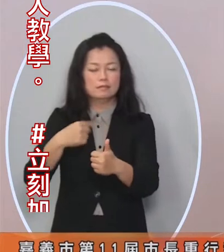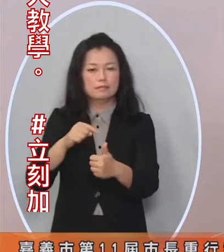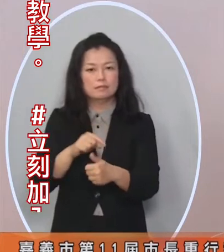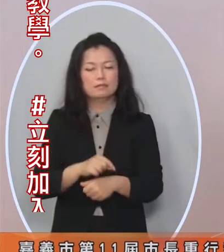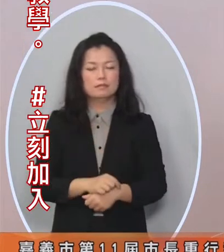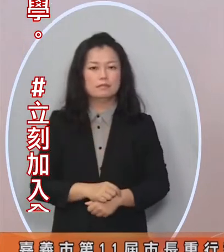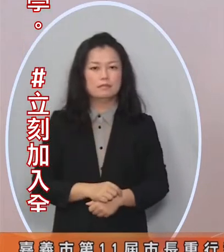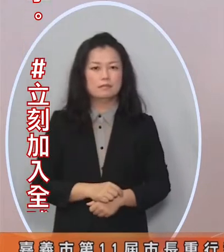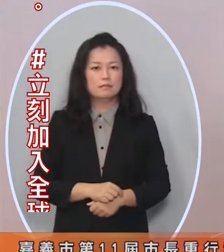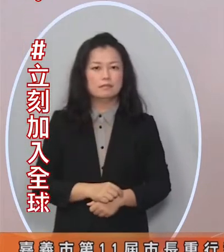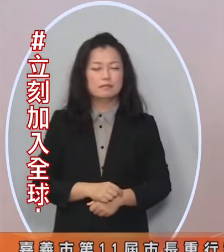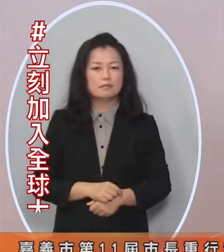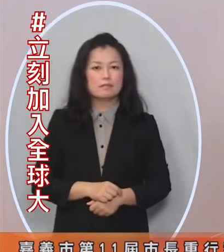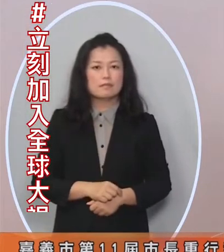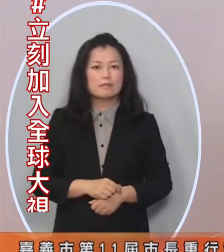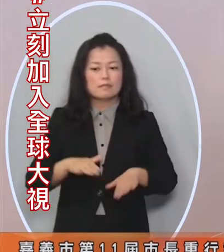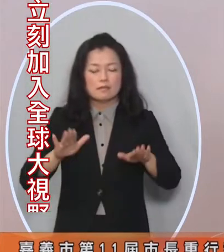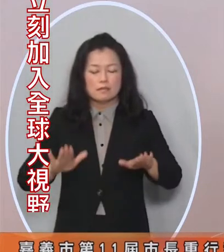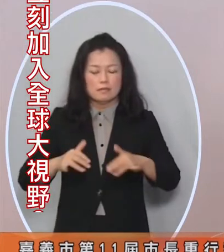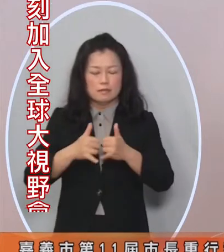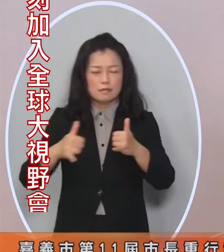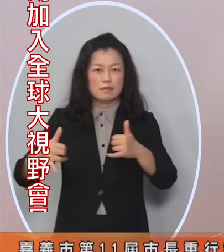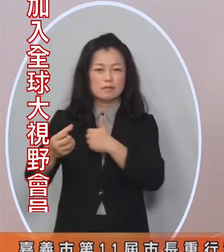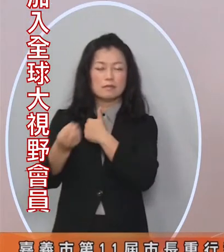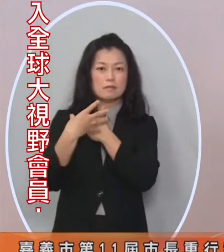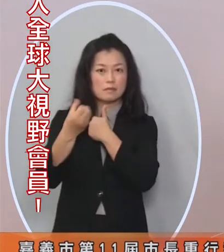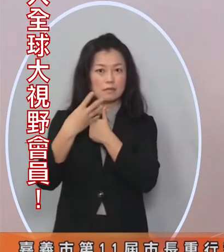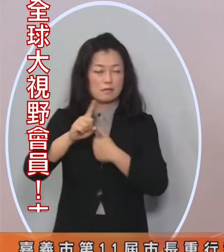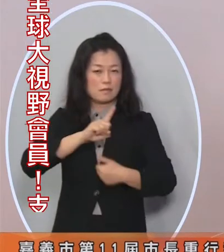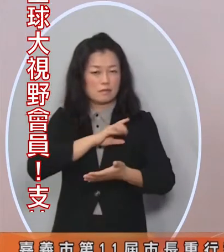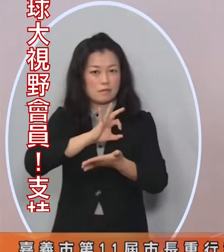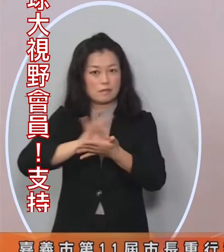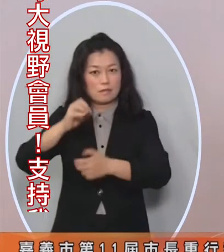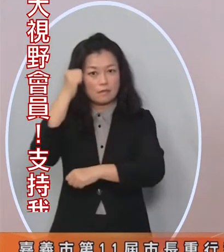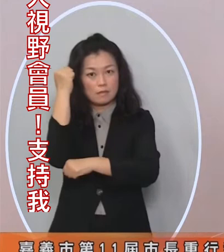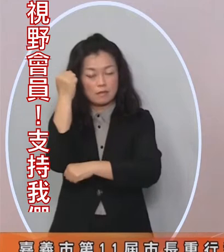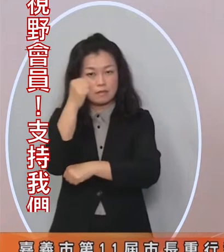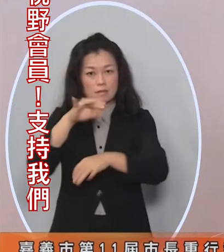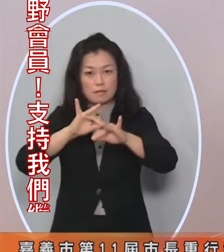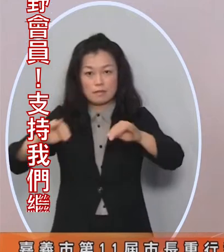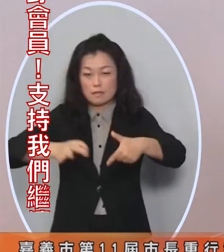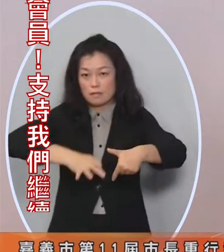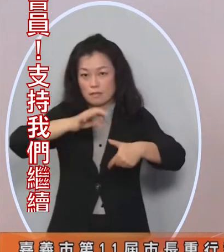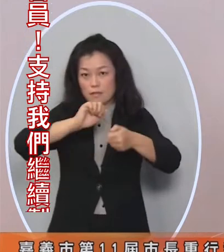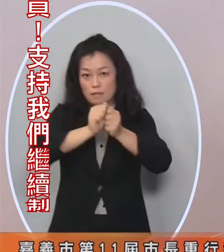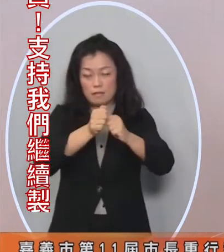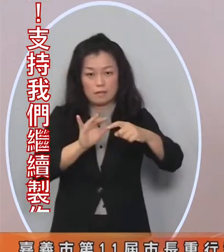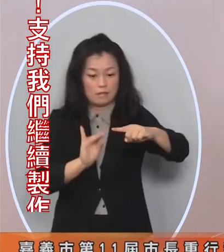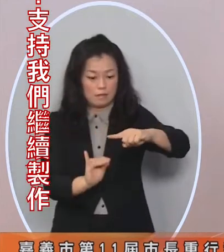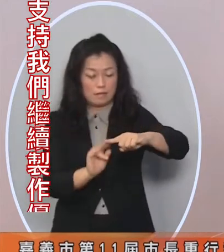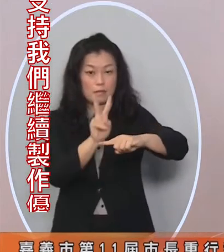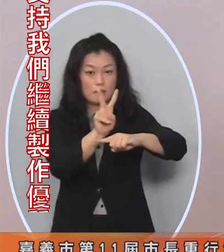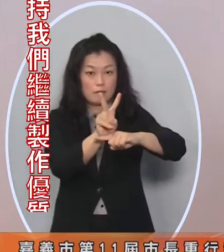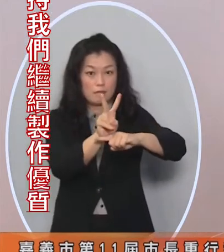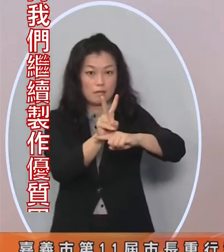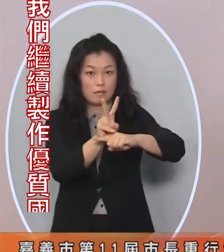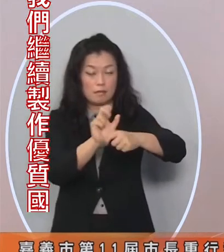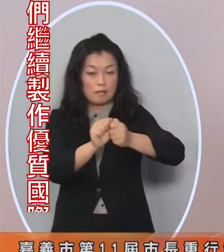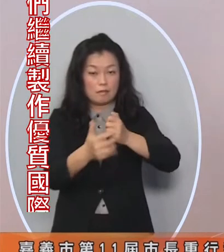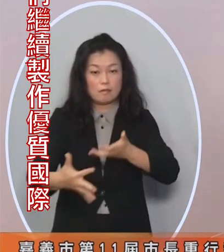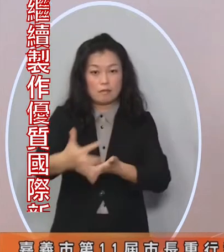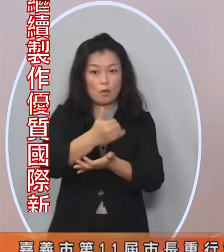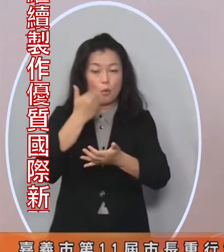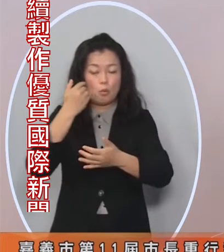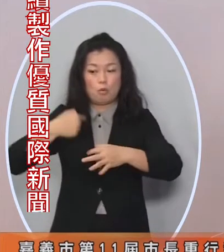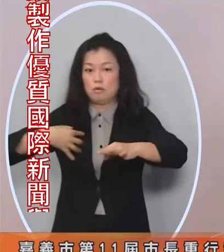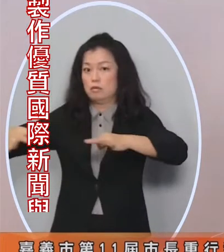获民众陈请，本市自用住宅地价税是以地价千分之二苛征，如果开店做